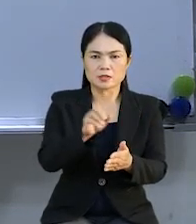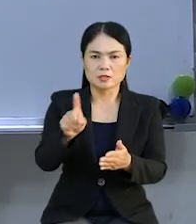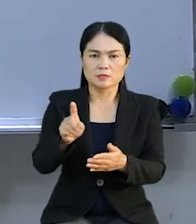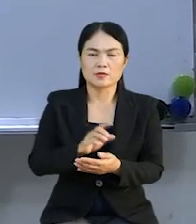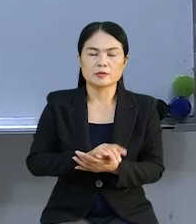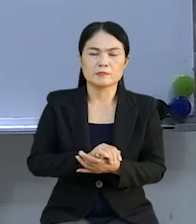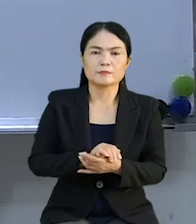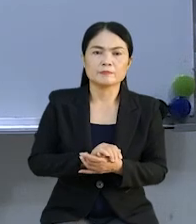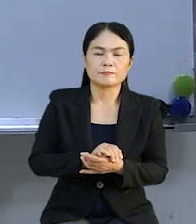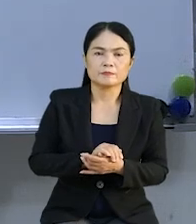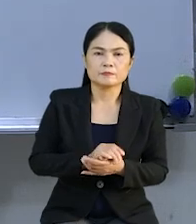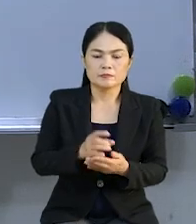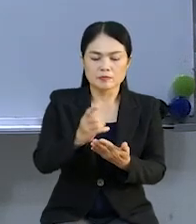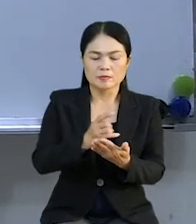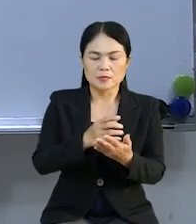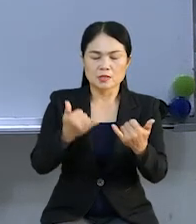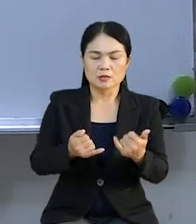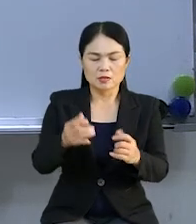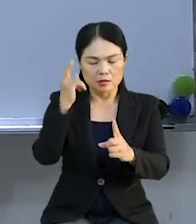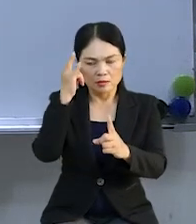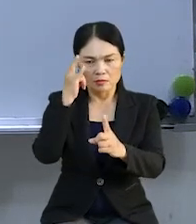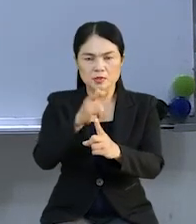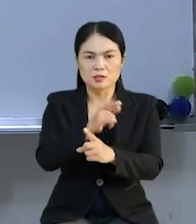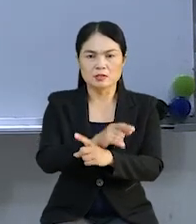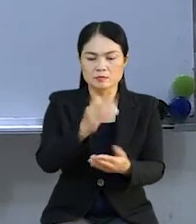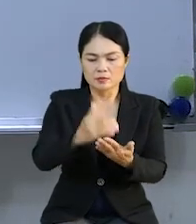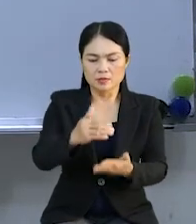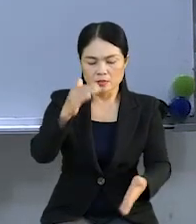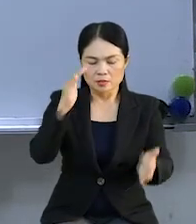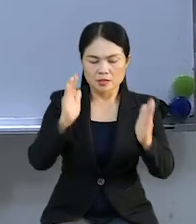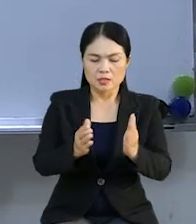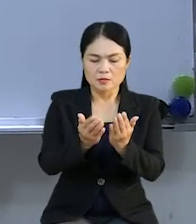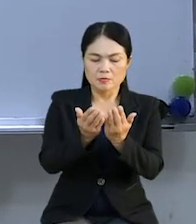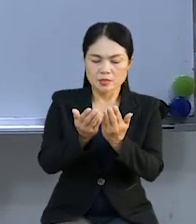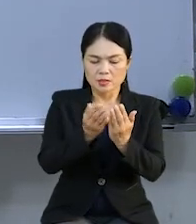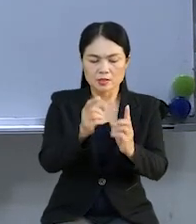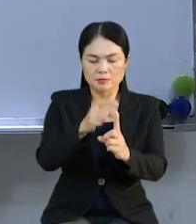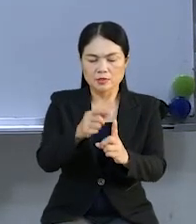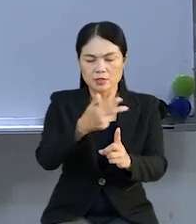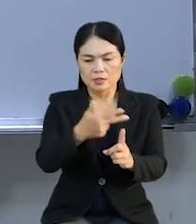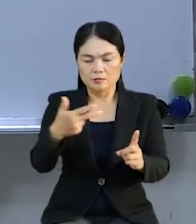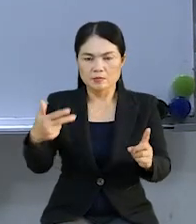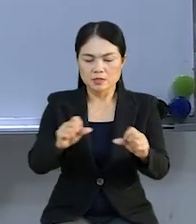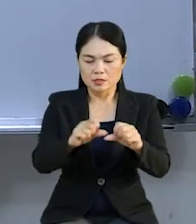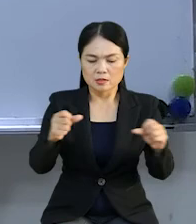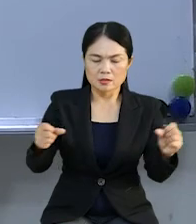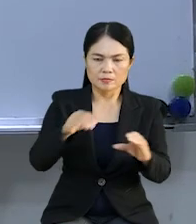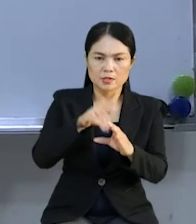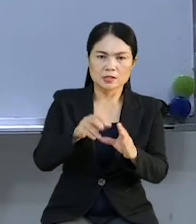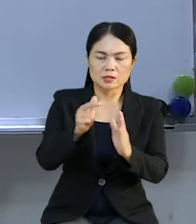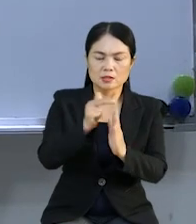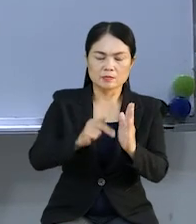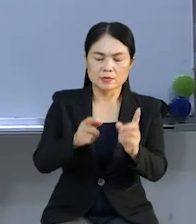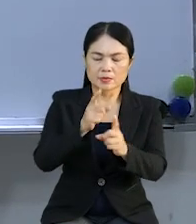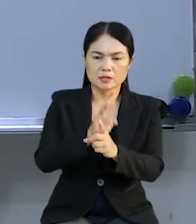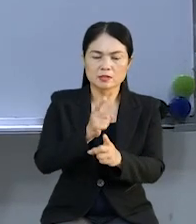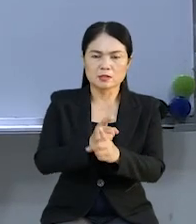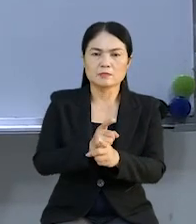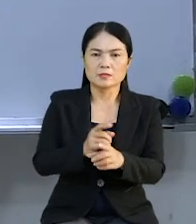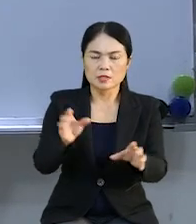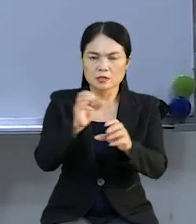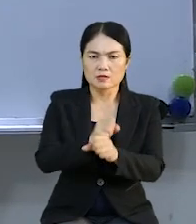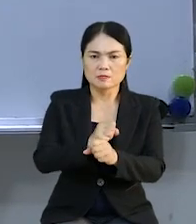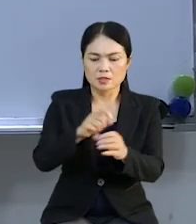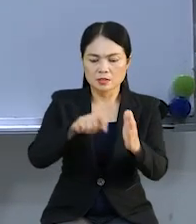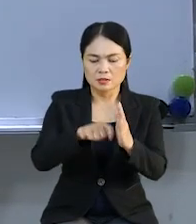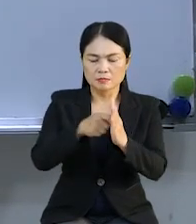ยบาเมรียนได้เมียนบัตรทบบำนองเอาซะอ่านเปียเคลียร์บ้านในขนมอัตบอดบานตรมเต๋อบาดกระดับ